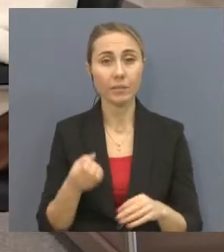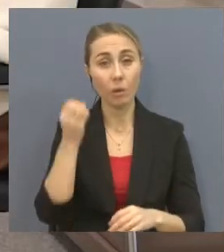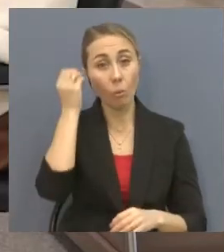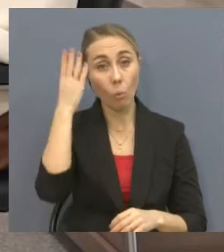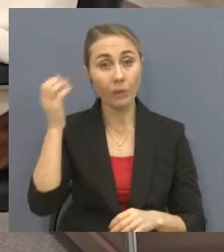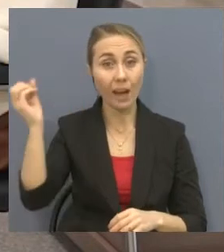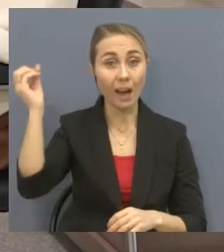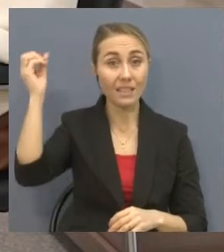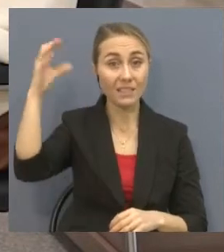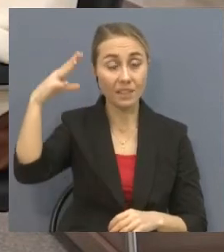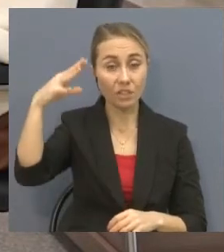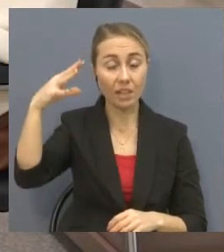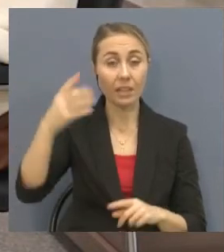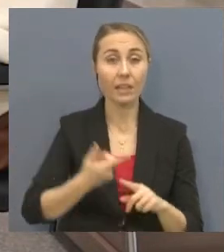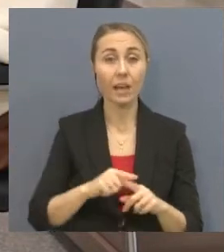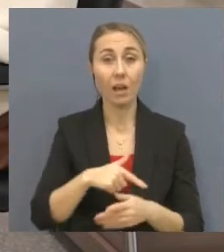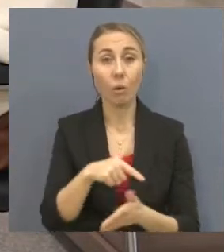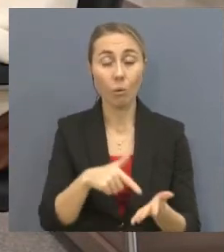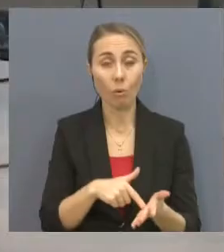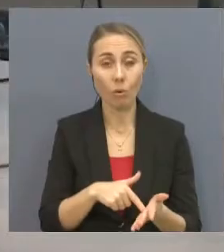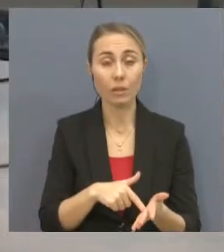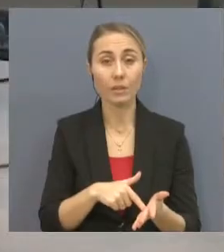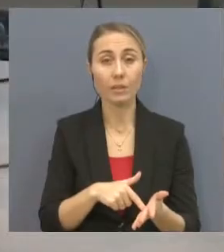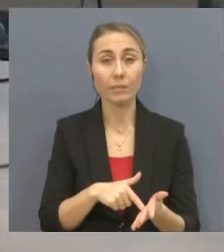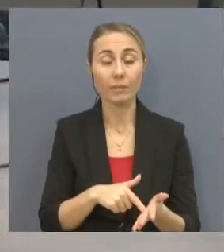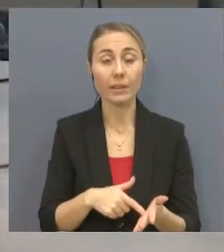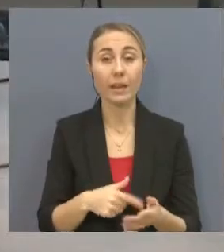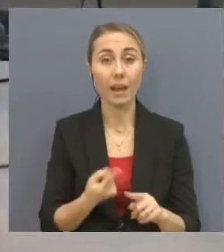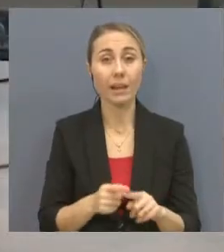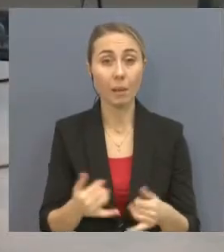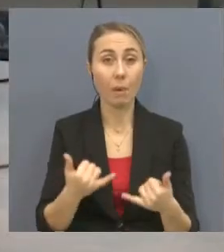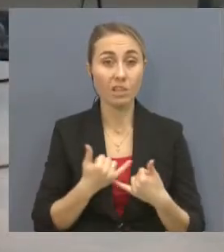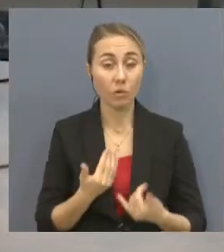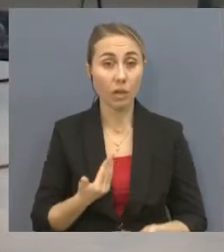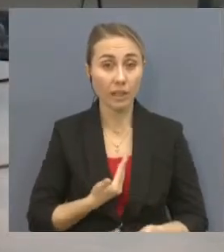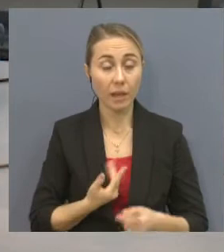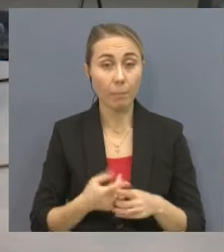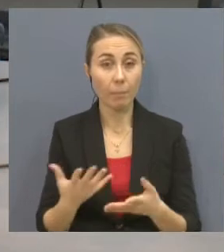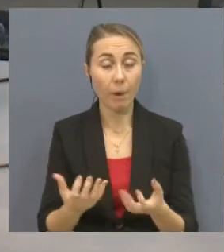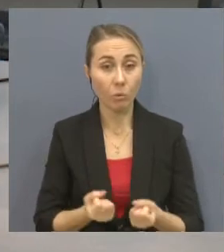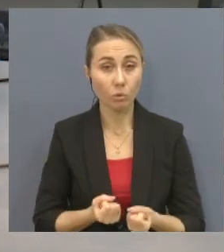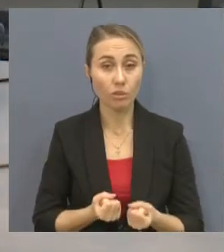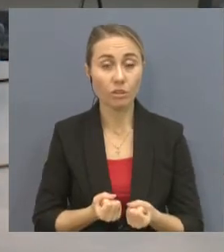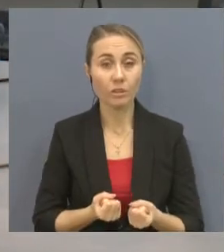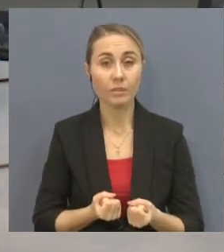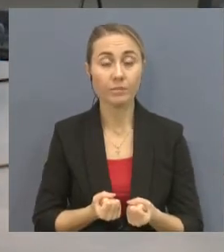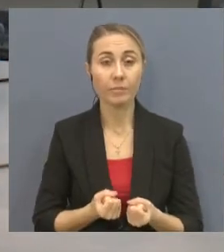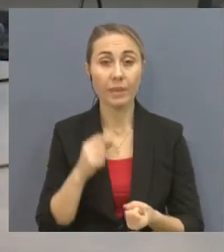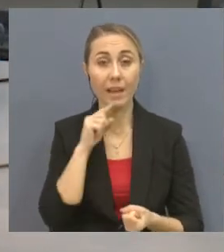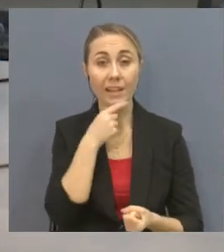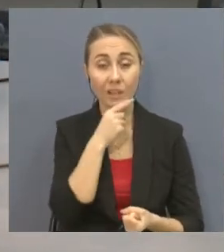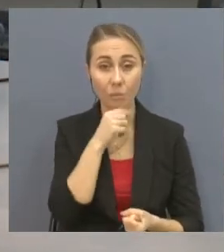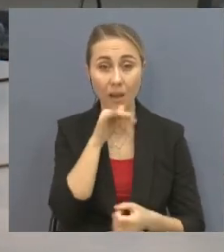освещения города это позволит нам получить экономию